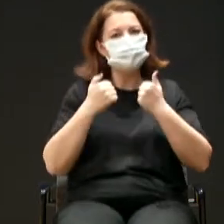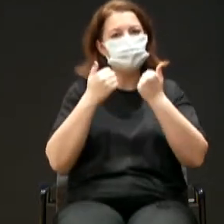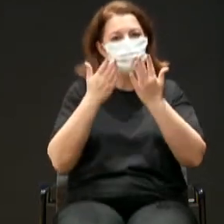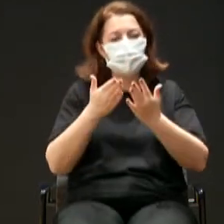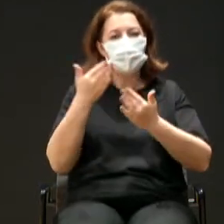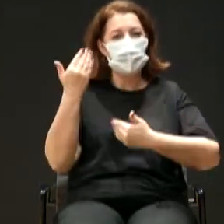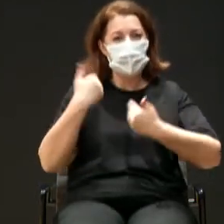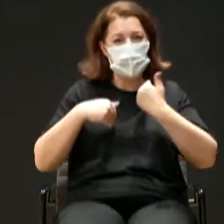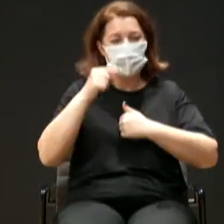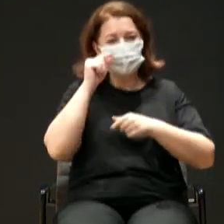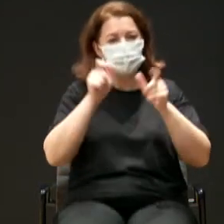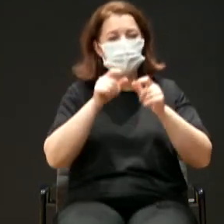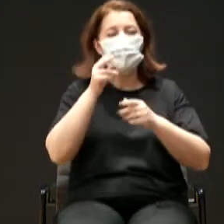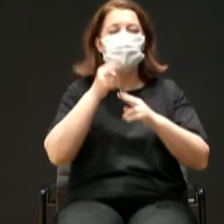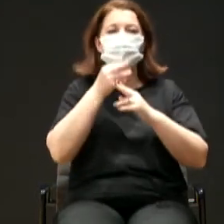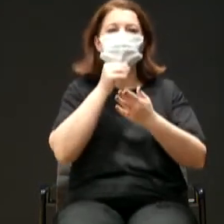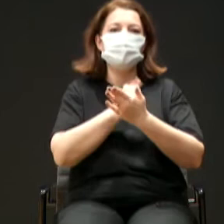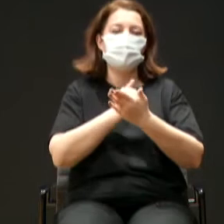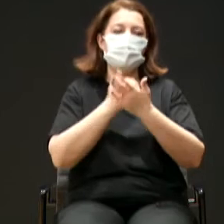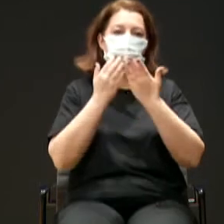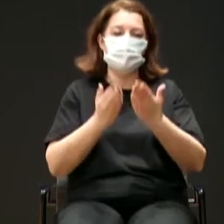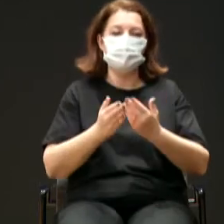de şifalar diliyorum.